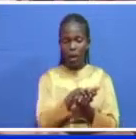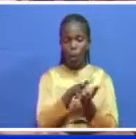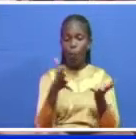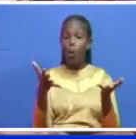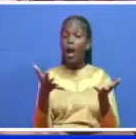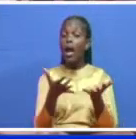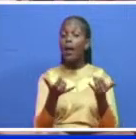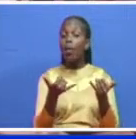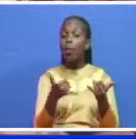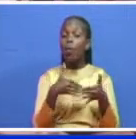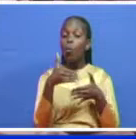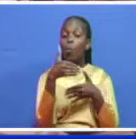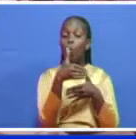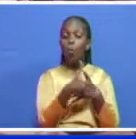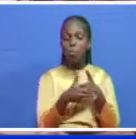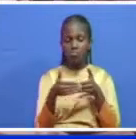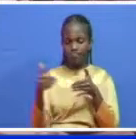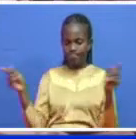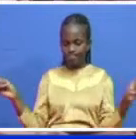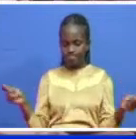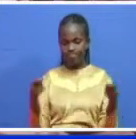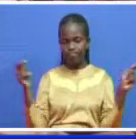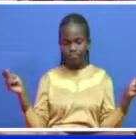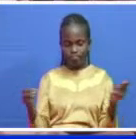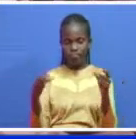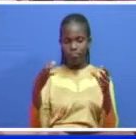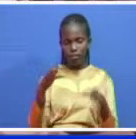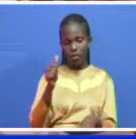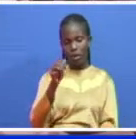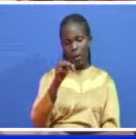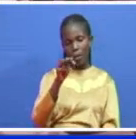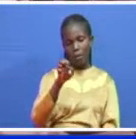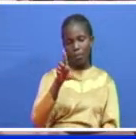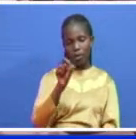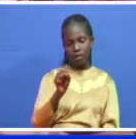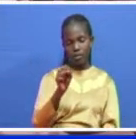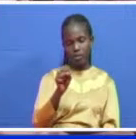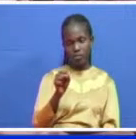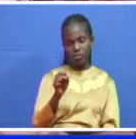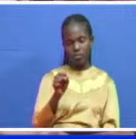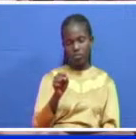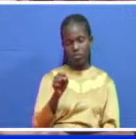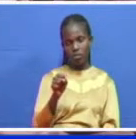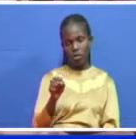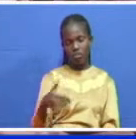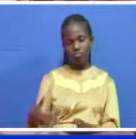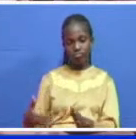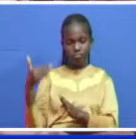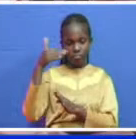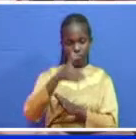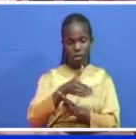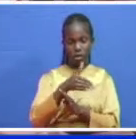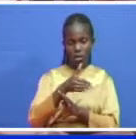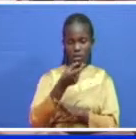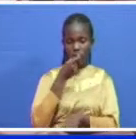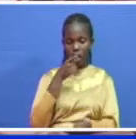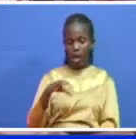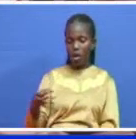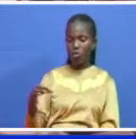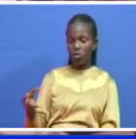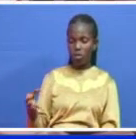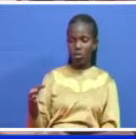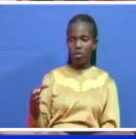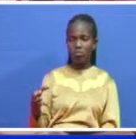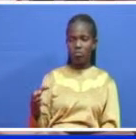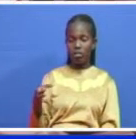wala yu ni itina wa aidhi mangamile kuma Tanariva kuidhi wa maikila nilia na kulika county ni ya Kitui